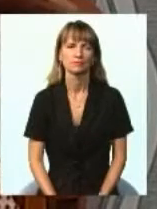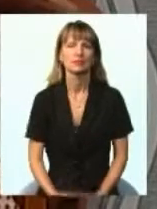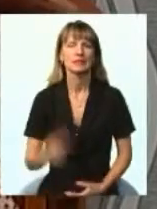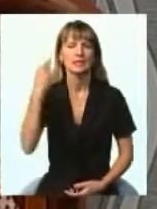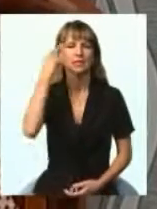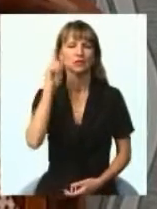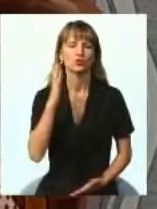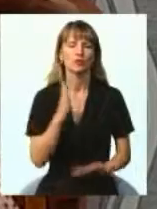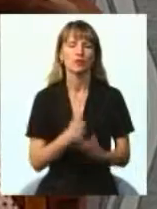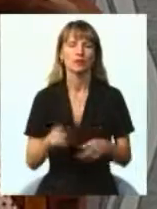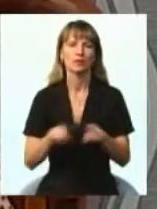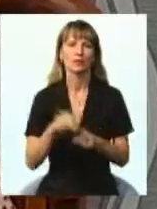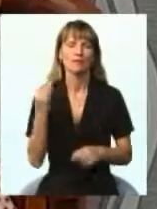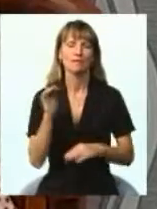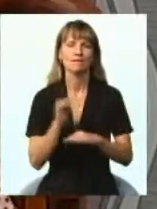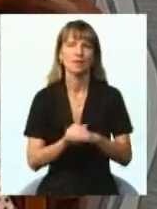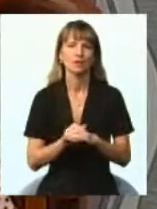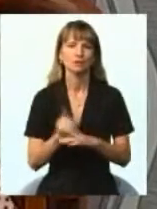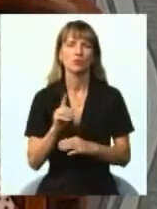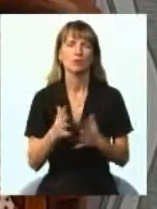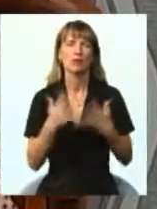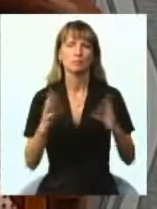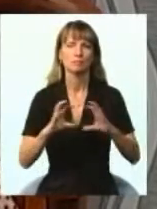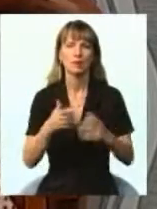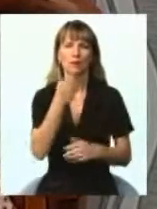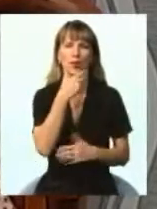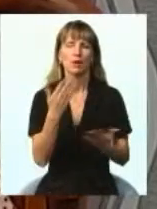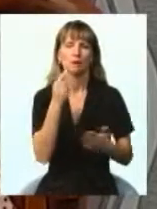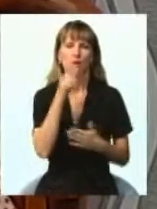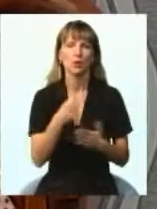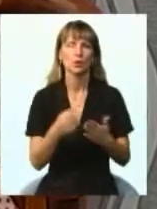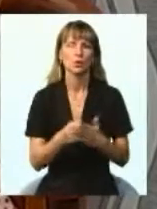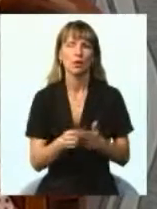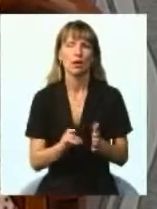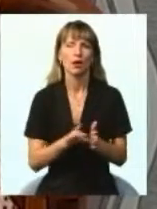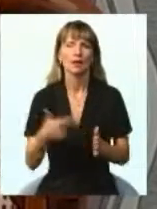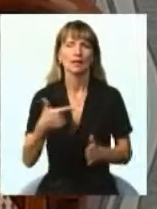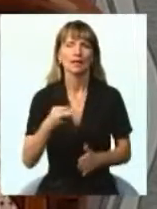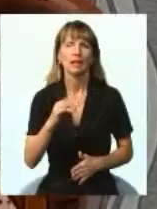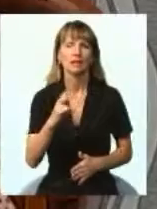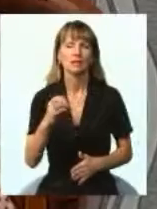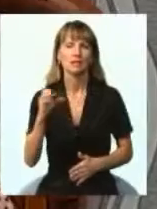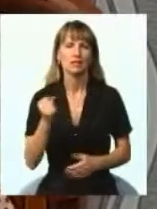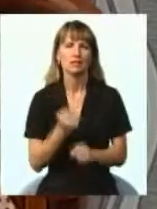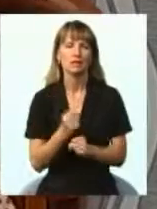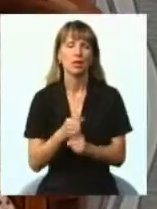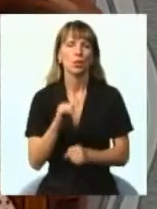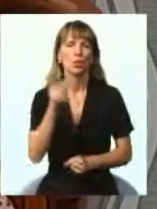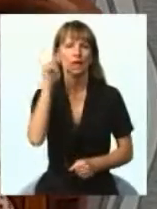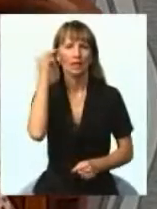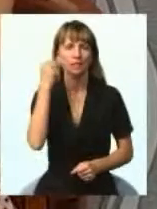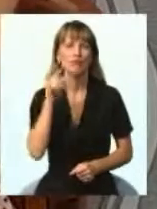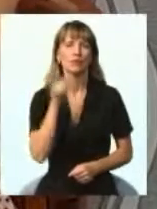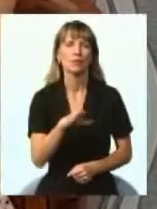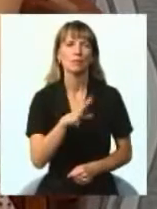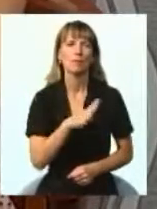Знаю, що є такий один цікавий факт, що найбільше у світі морозиво, яке потрапило до книги рекордів Гіннеса, зробили у Китаї.